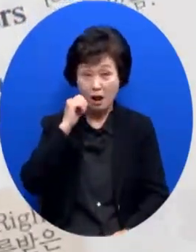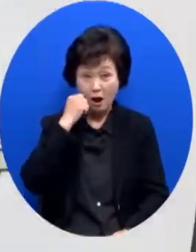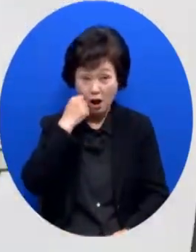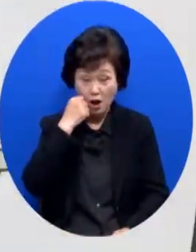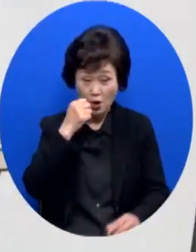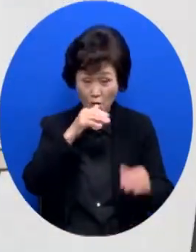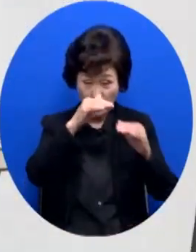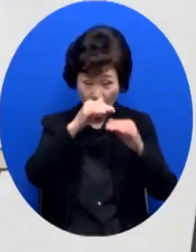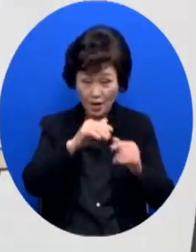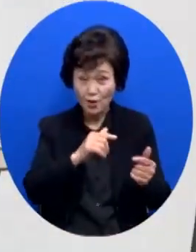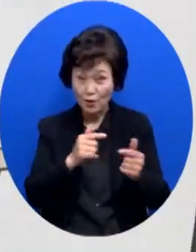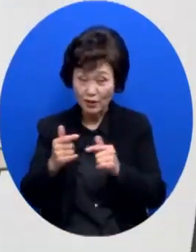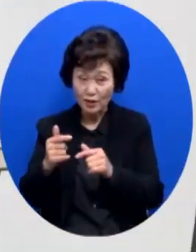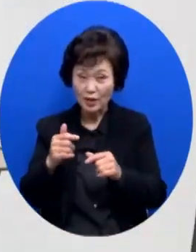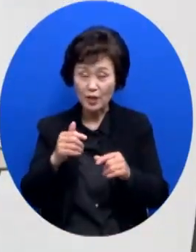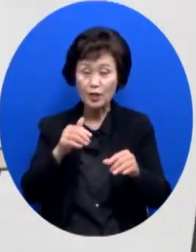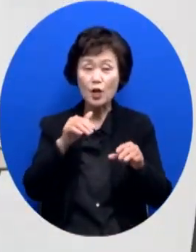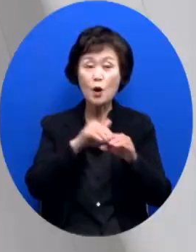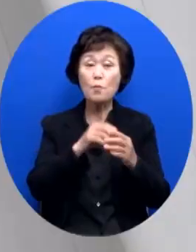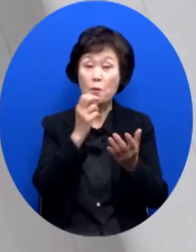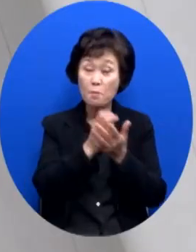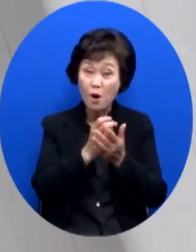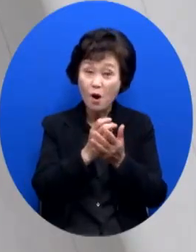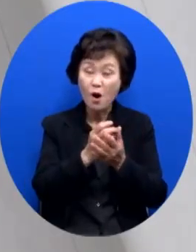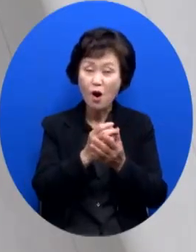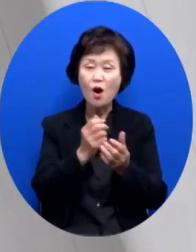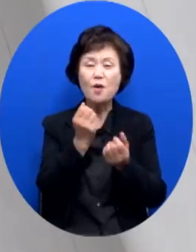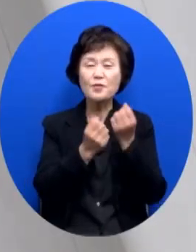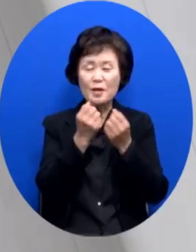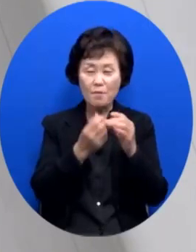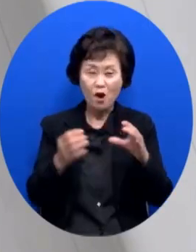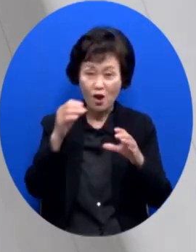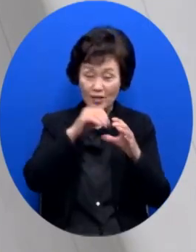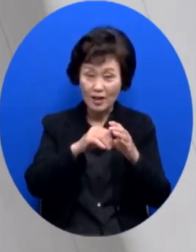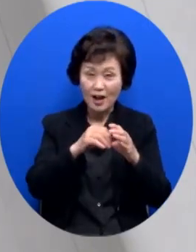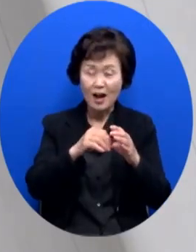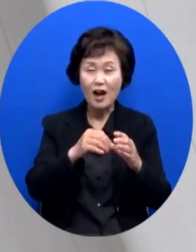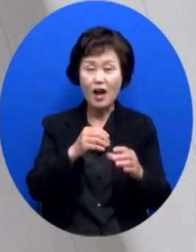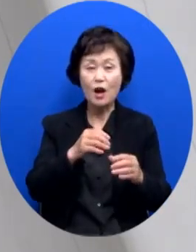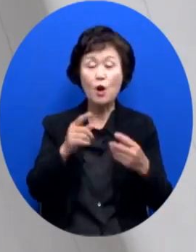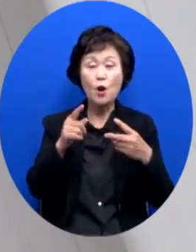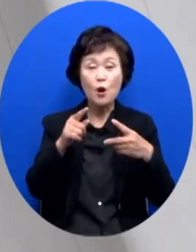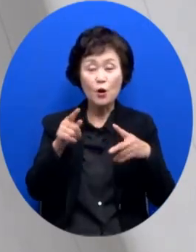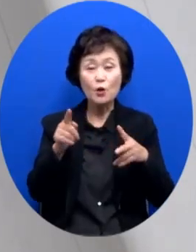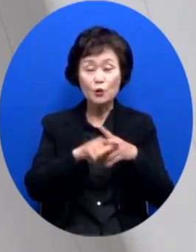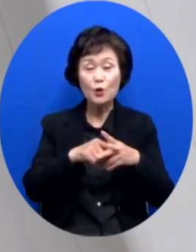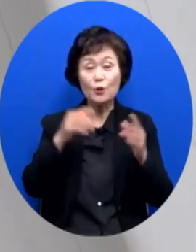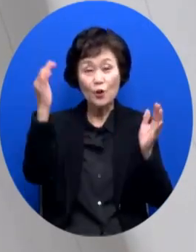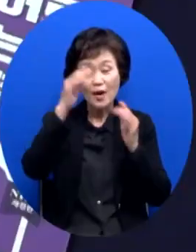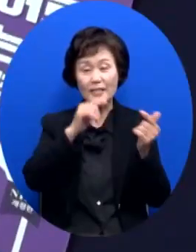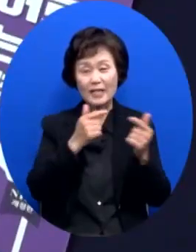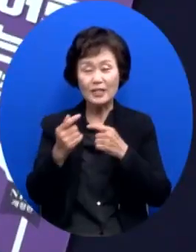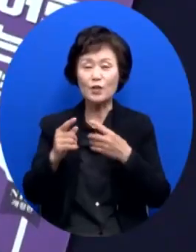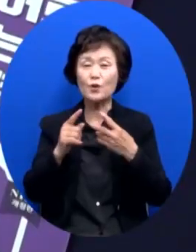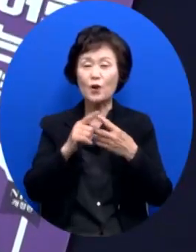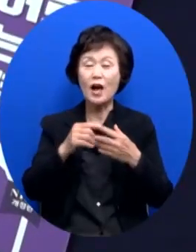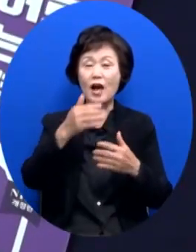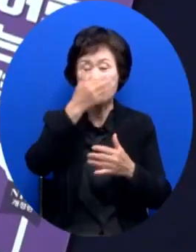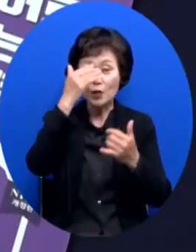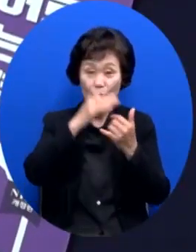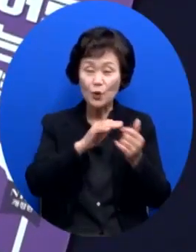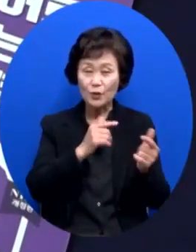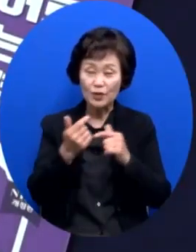문장에는 문법 설명을 보충해 초등학생과 청소년, 그리고 쉬운 영어 성경을 원하는